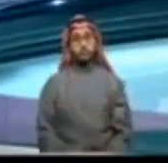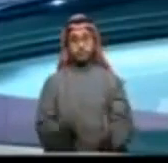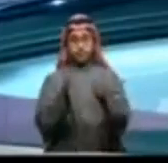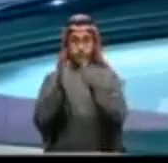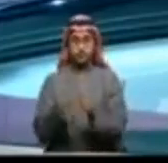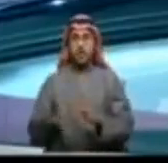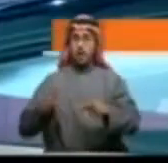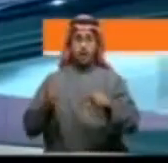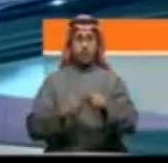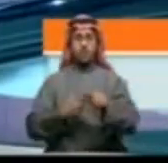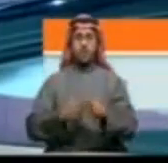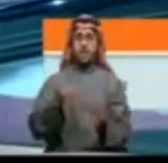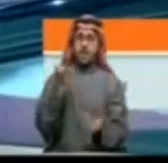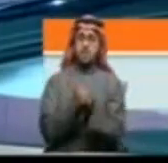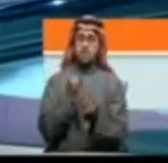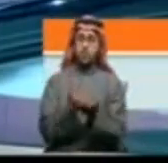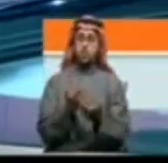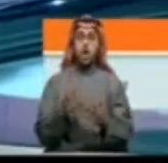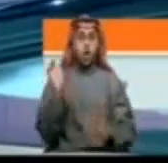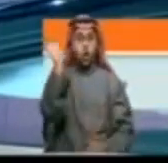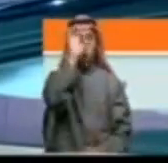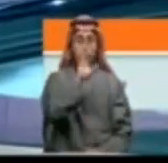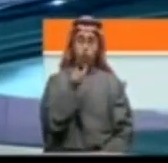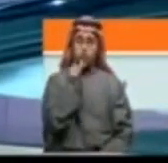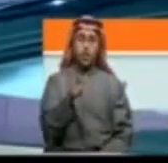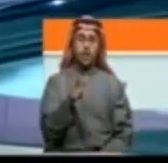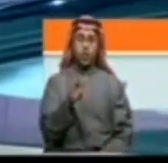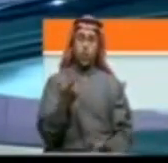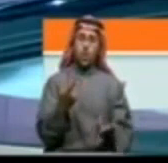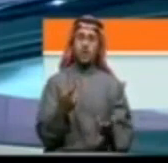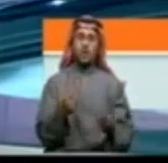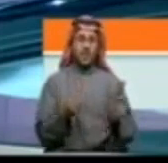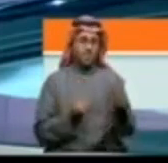رفضت المتحدثة باسم المفوضية الأوروبية أمينة أندريفا